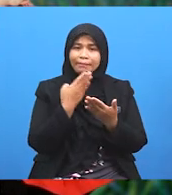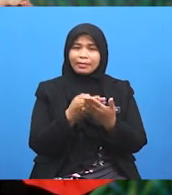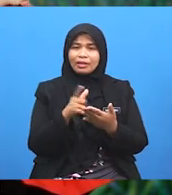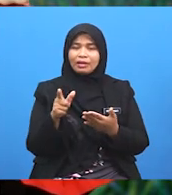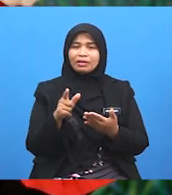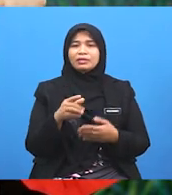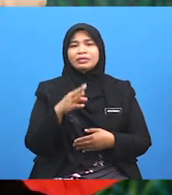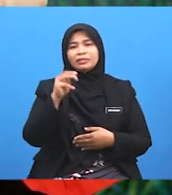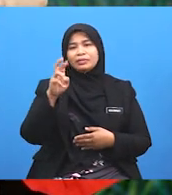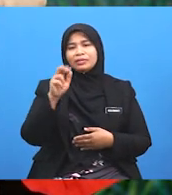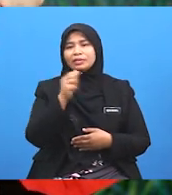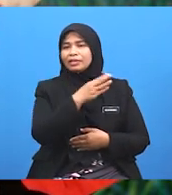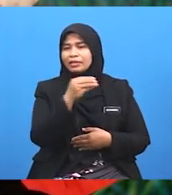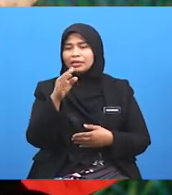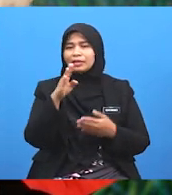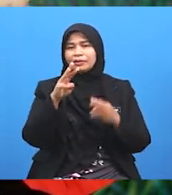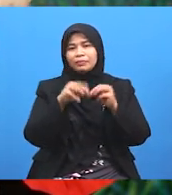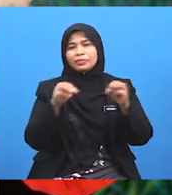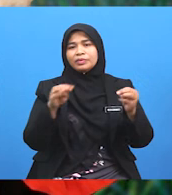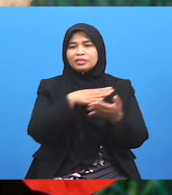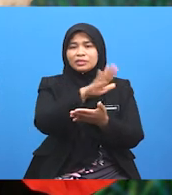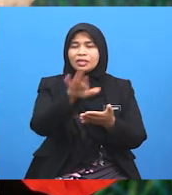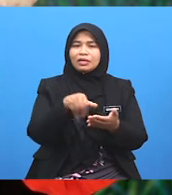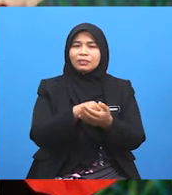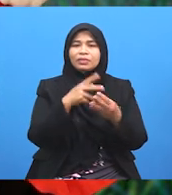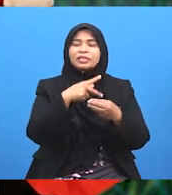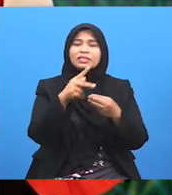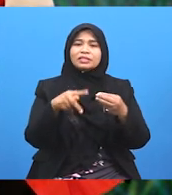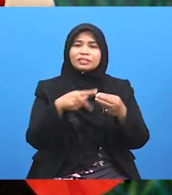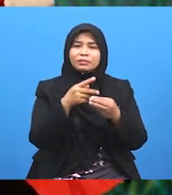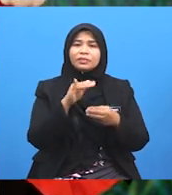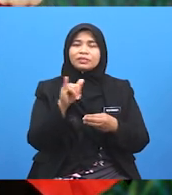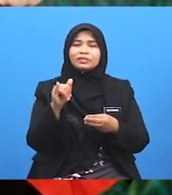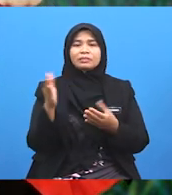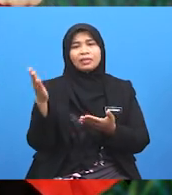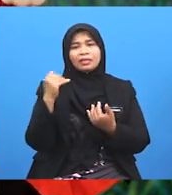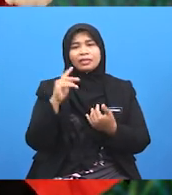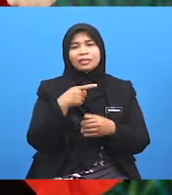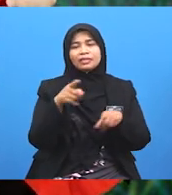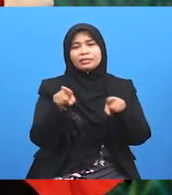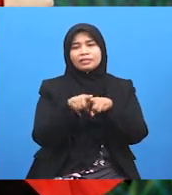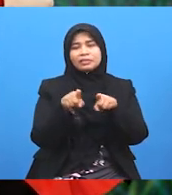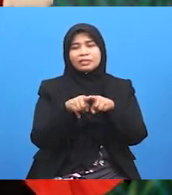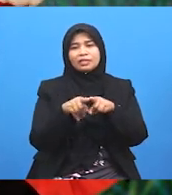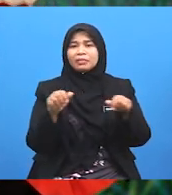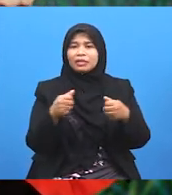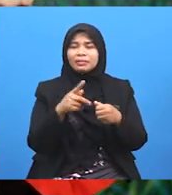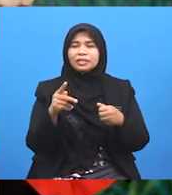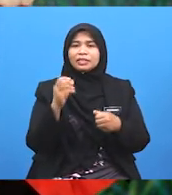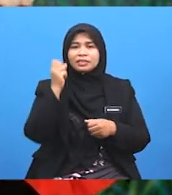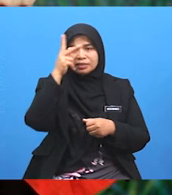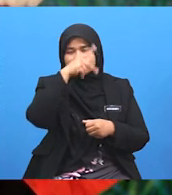Mira dan murid sekalian. Kesimpulannya, marilah kita sama-sama mengamalkan